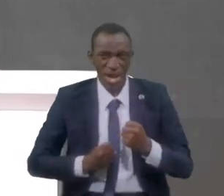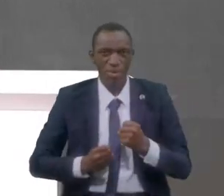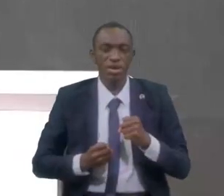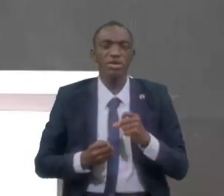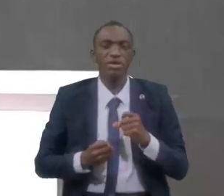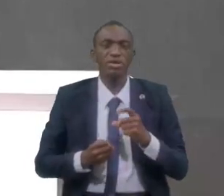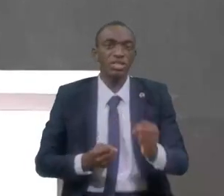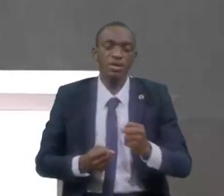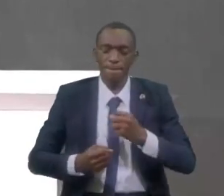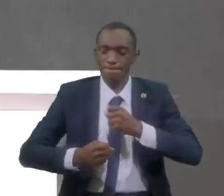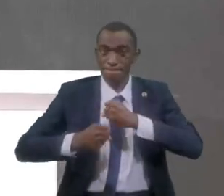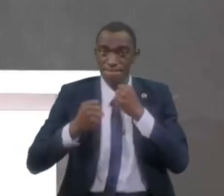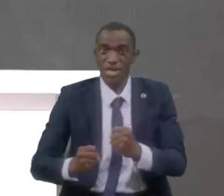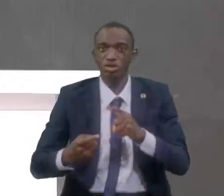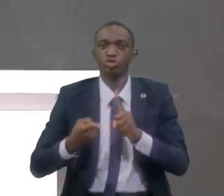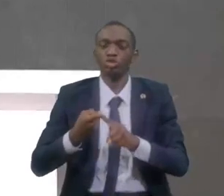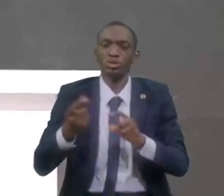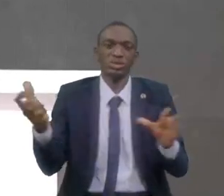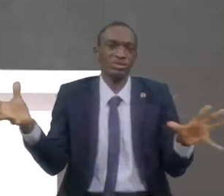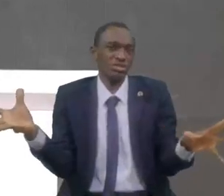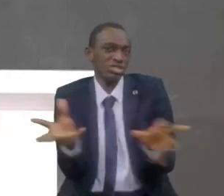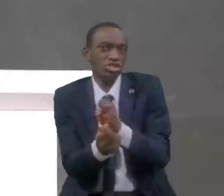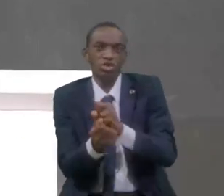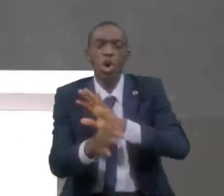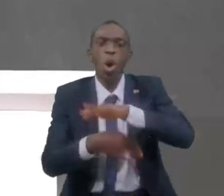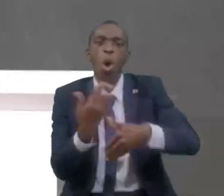détruire le sacrilège des reins.